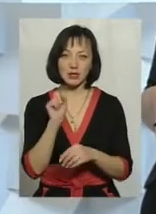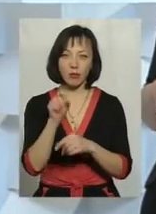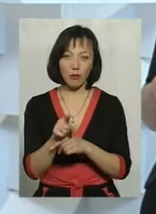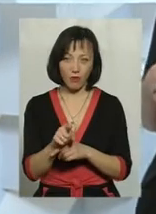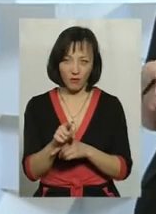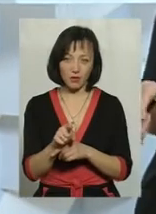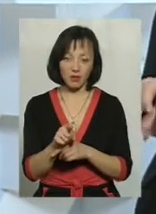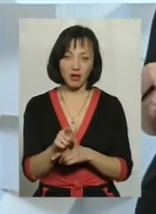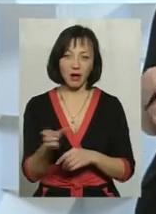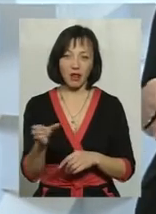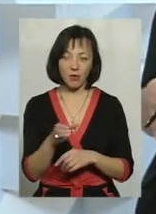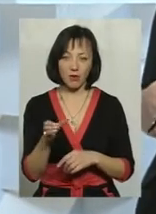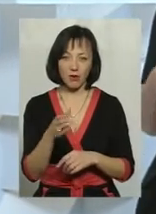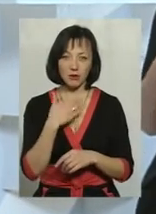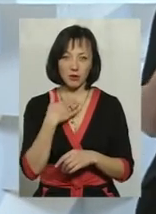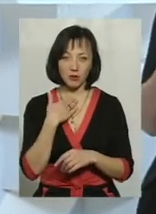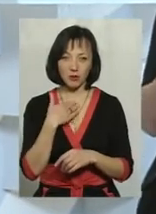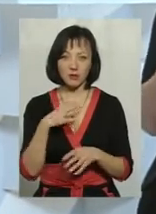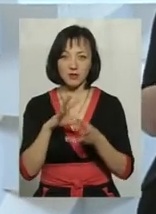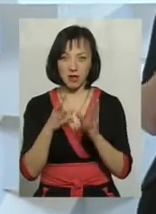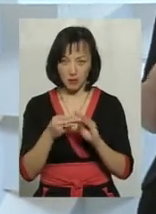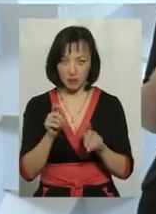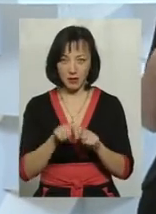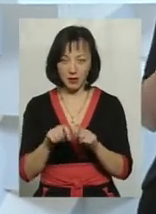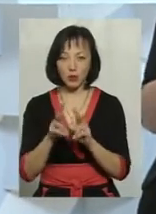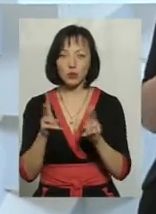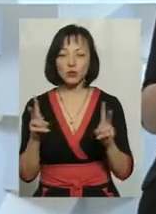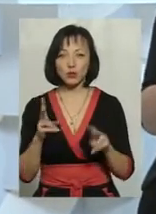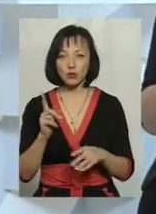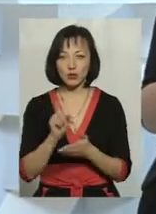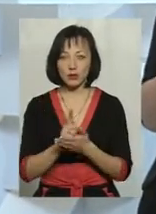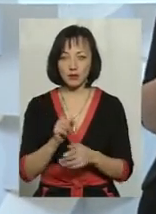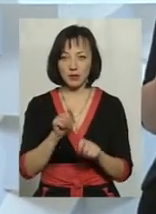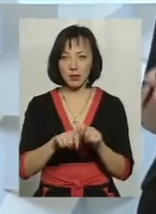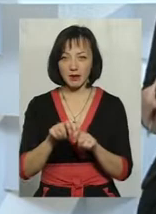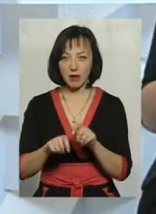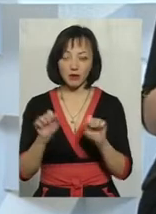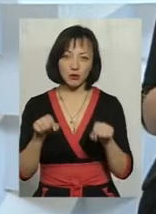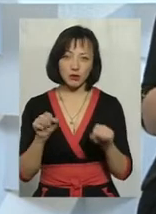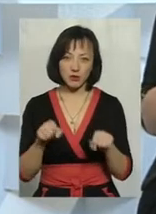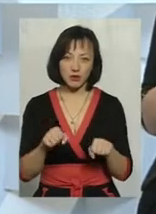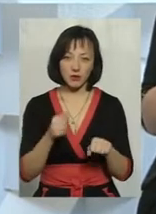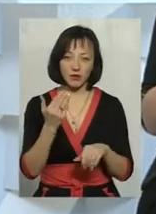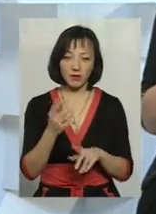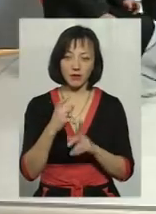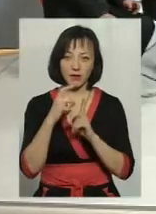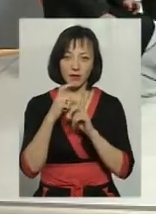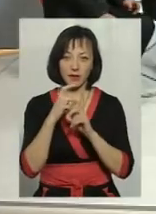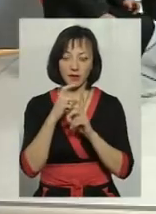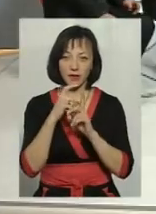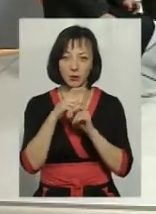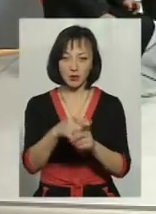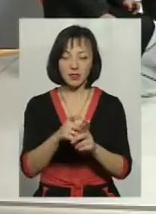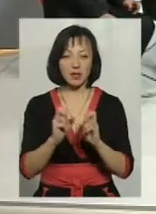замовити алкогольні напої, вони взагалі перевіряються, хто їх мусить перевіряти, можливо, пане Віктор, ви відповісте. І